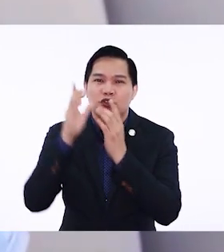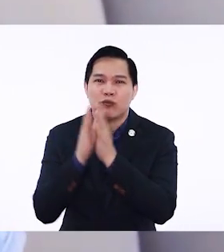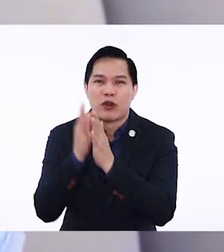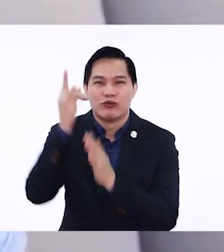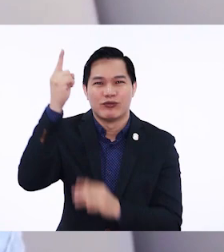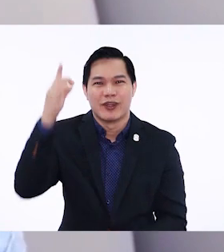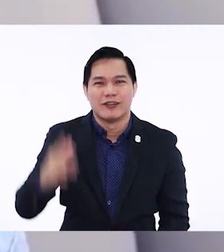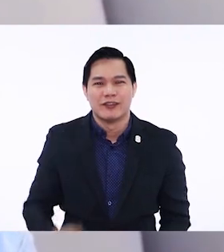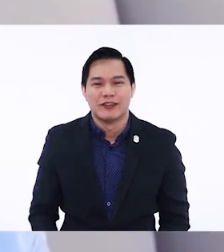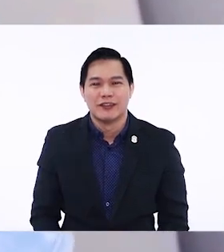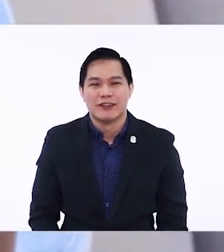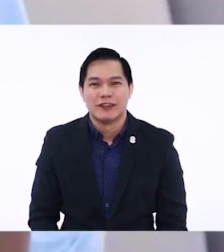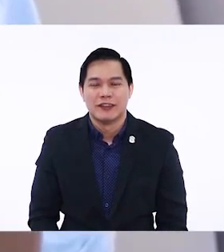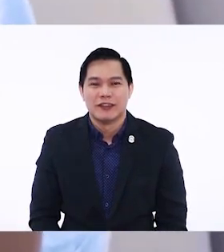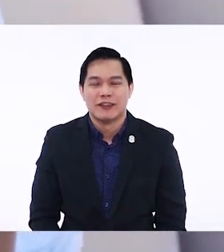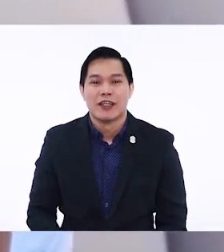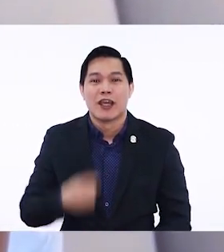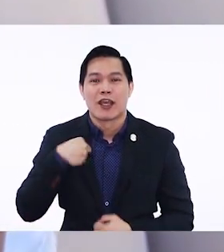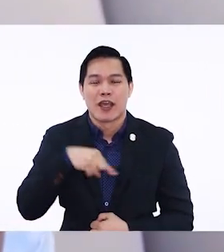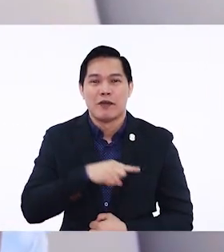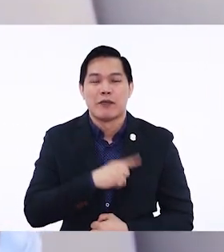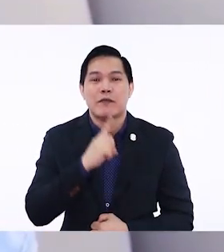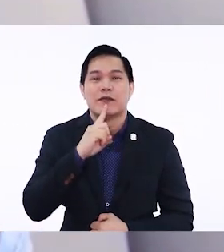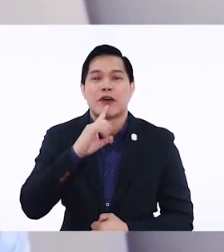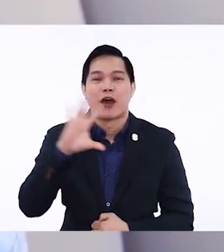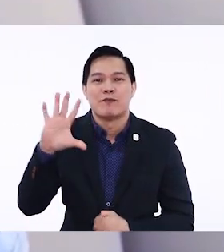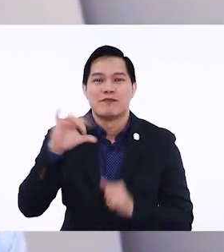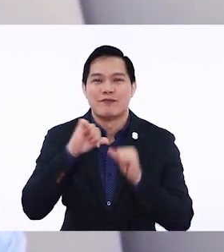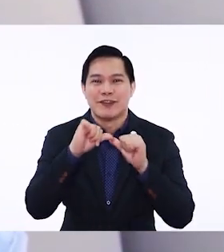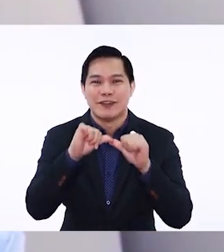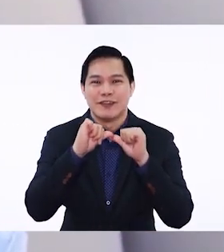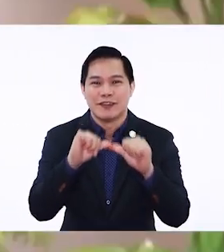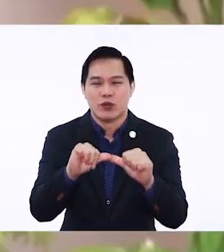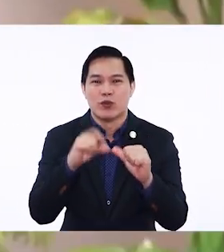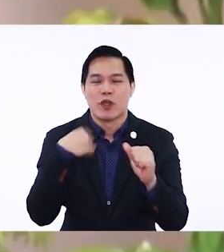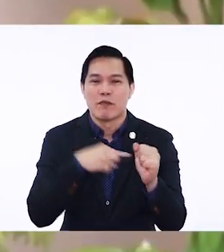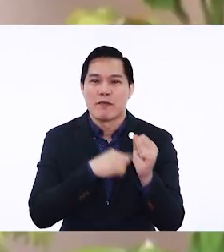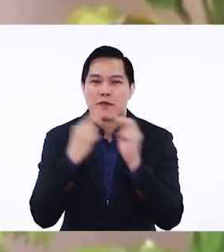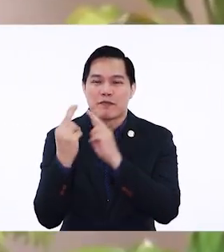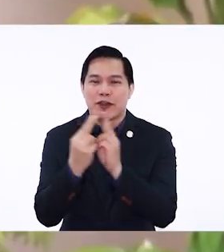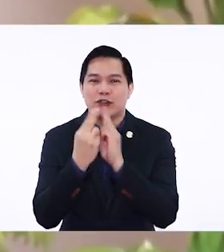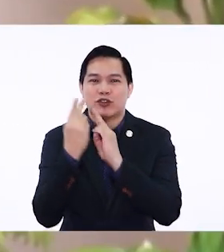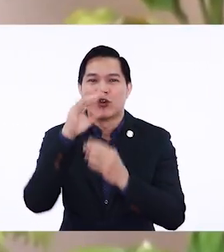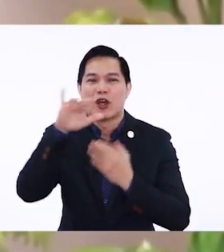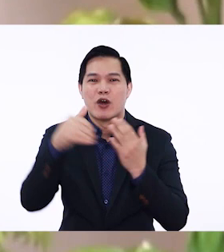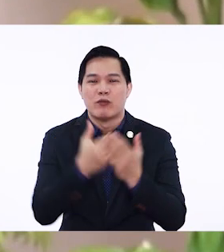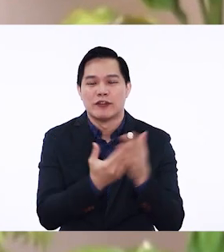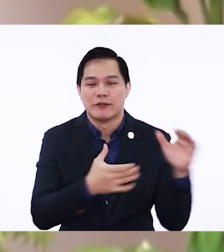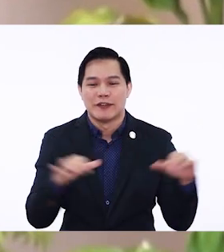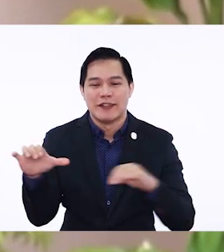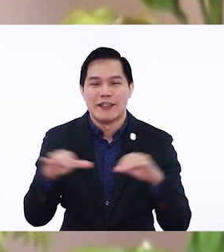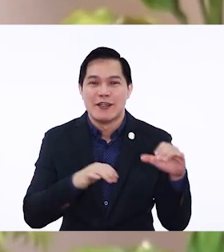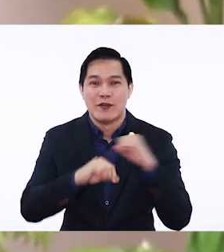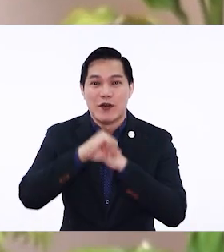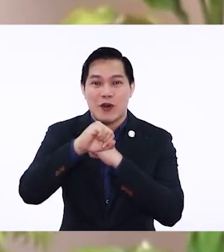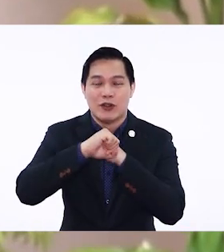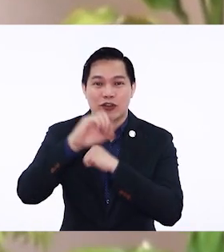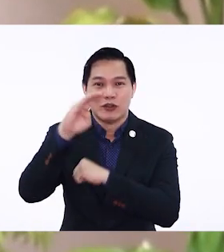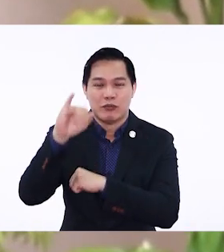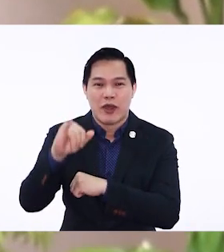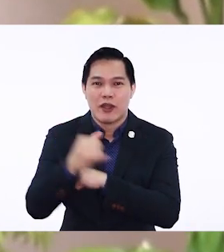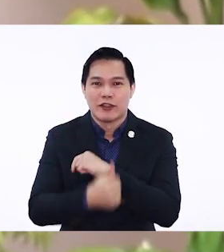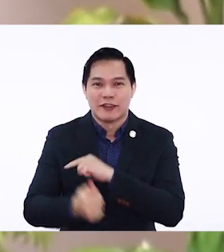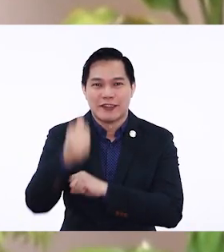Diyos. Kami po ay nangangako na patuloy po kaming makikipagkaisa sa lahat ng mga aktibidad na inilulunsad